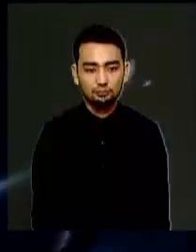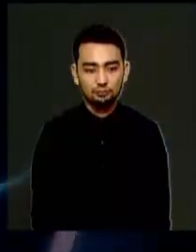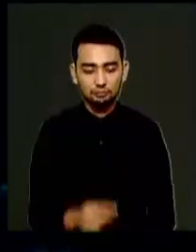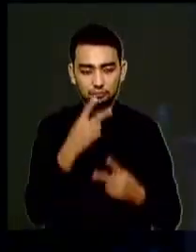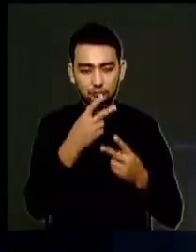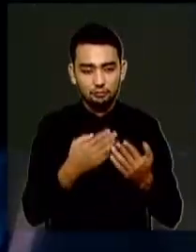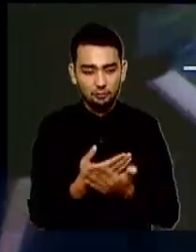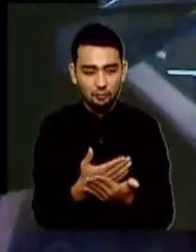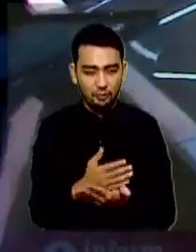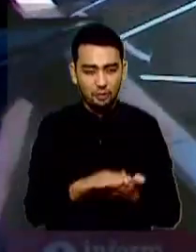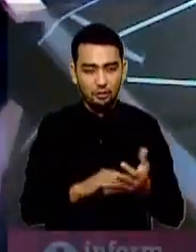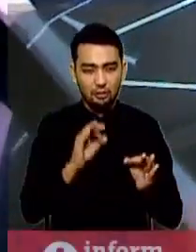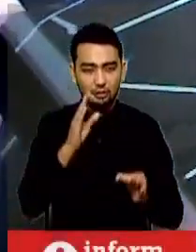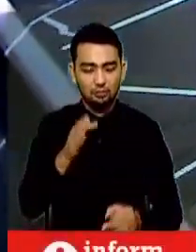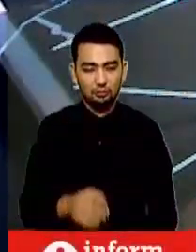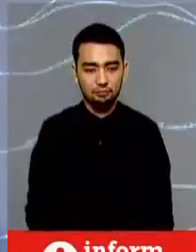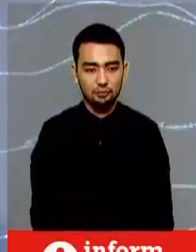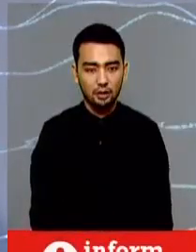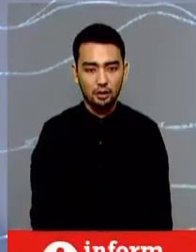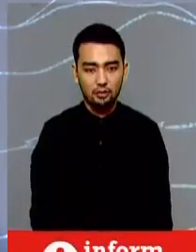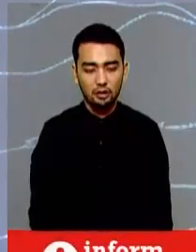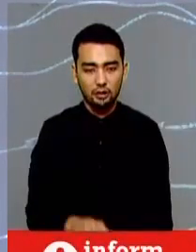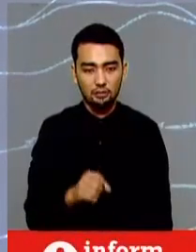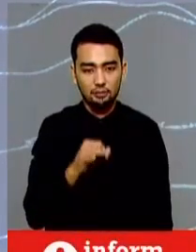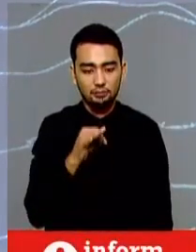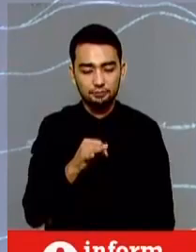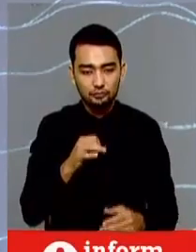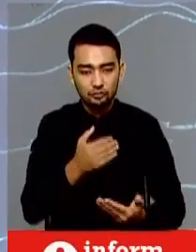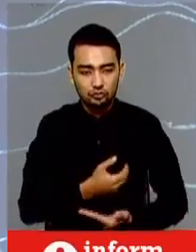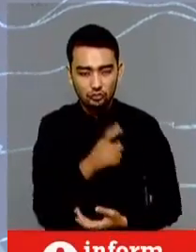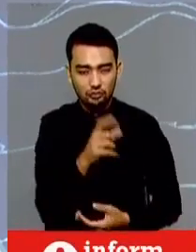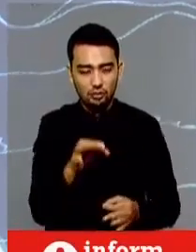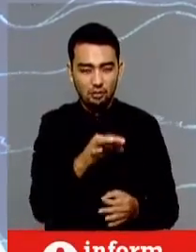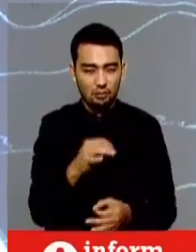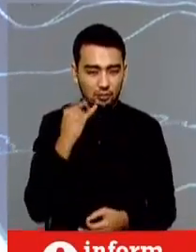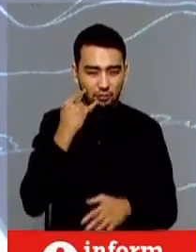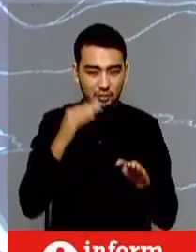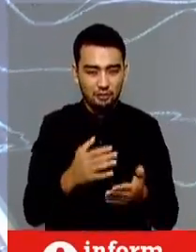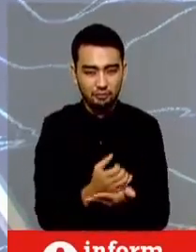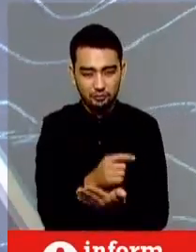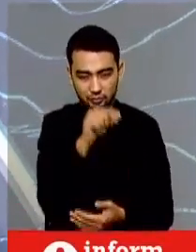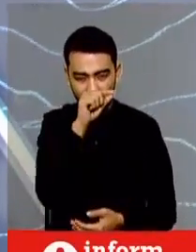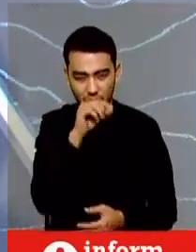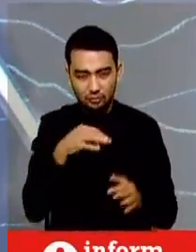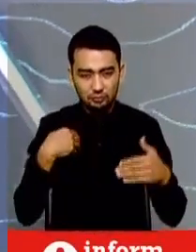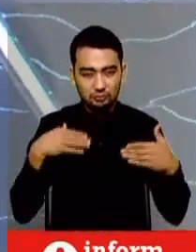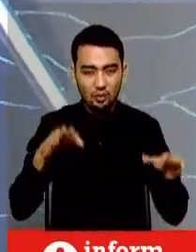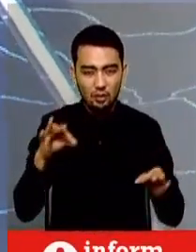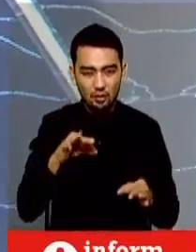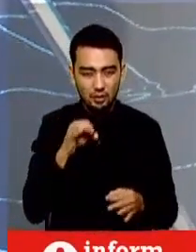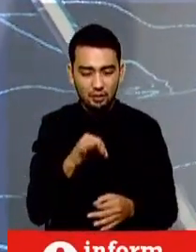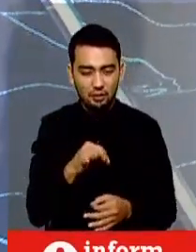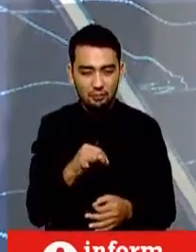Вы смотрите «Информбюро», продолжаем выпуск. Житель Караганды нашел в колбасе из конины птичьи перья и выложил